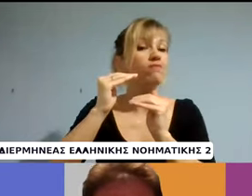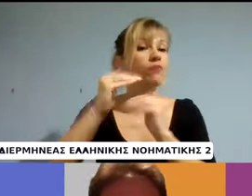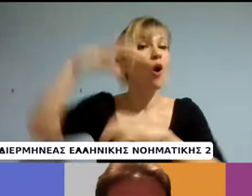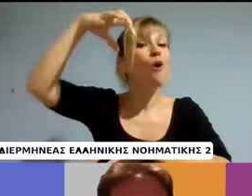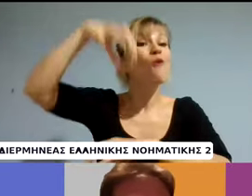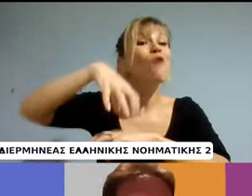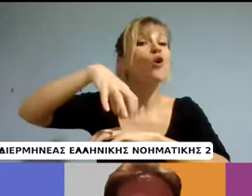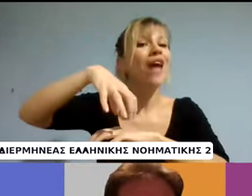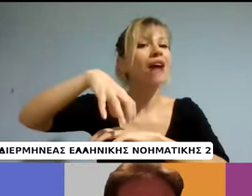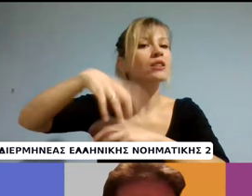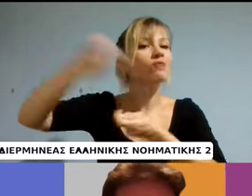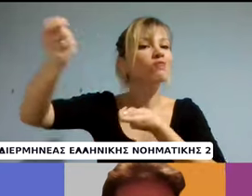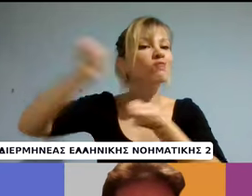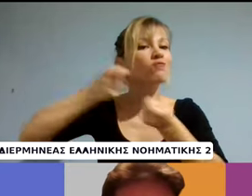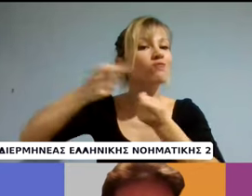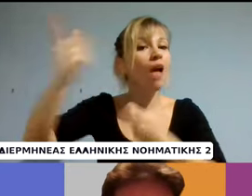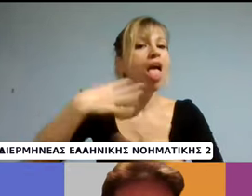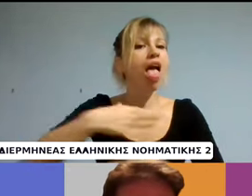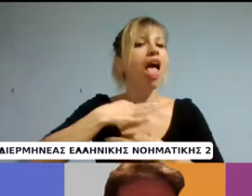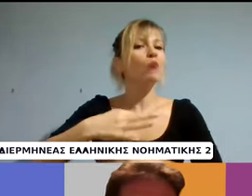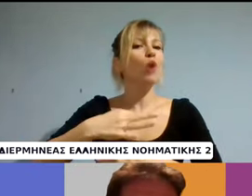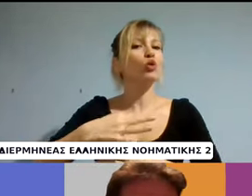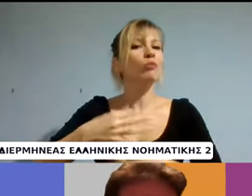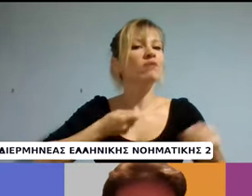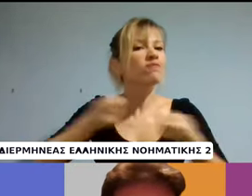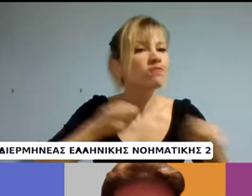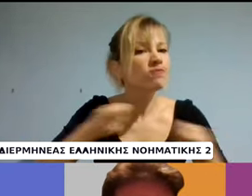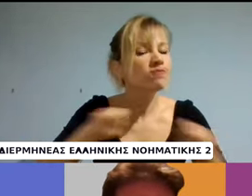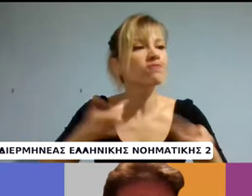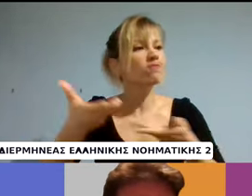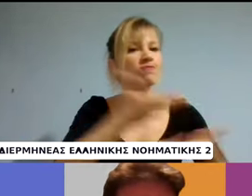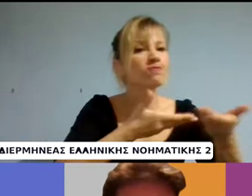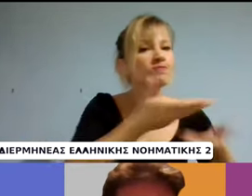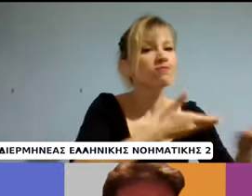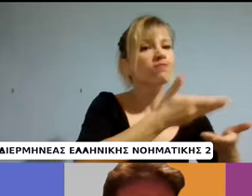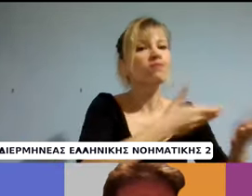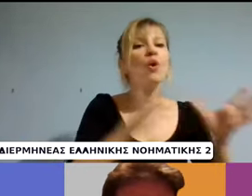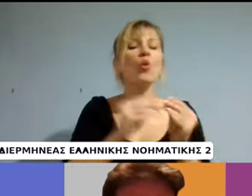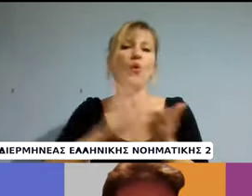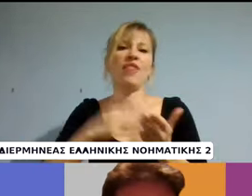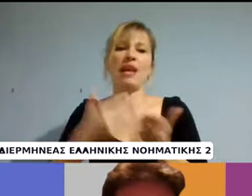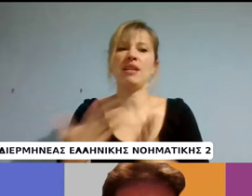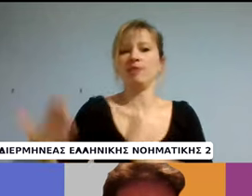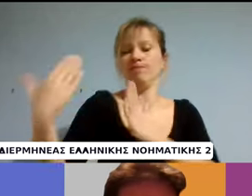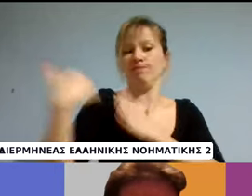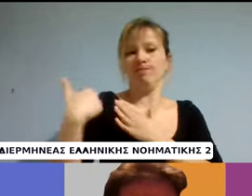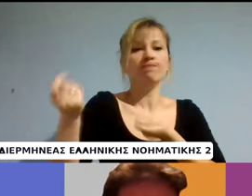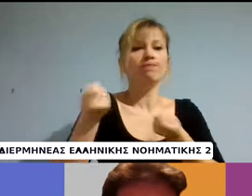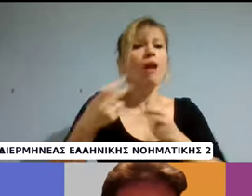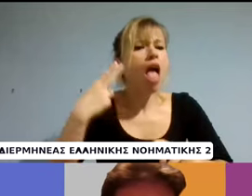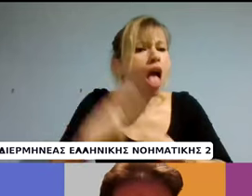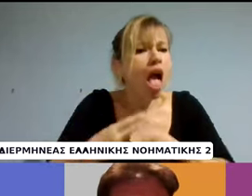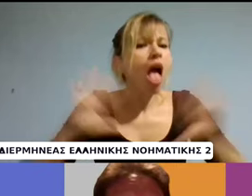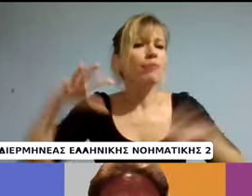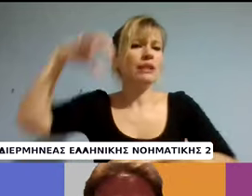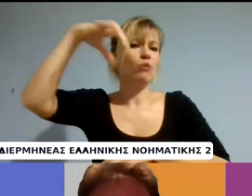φορέας, ο οποίος να εκπροσωπεί όλους τους μεταφραστές, να συναλλάσσεται με τους ιδιώτες και με την πολιτεία σαν επίσημος φορέας